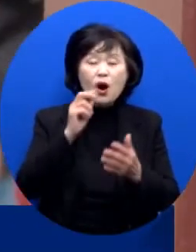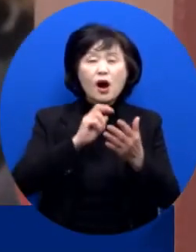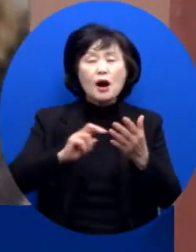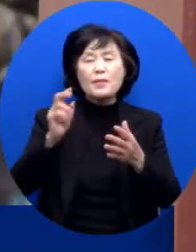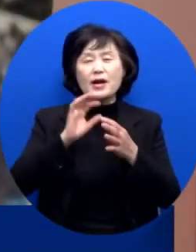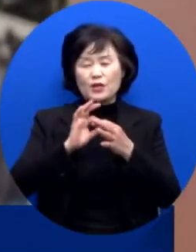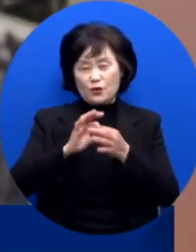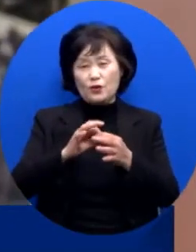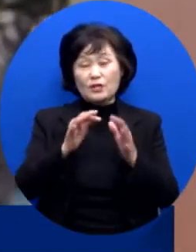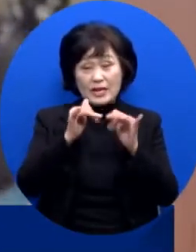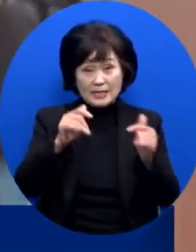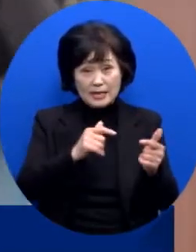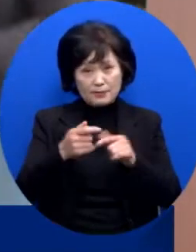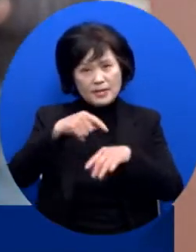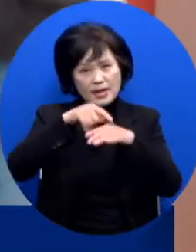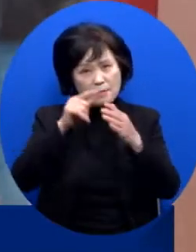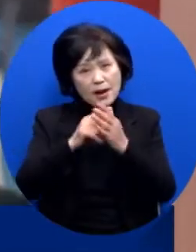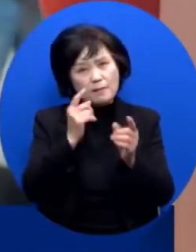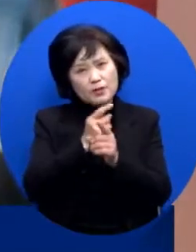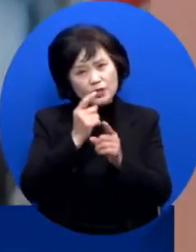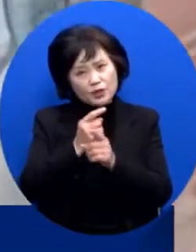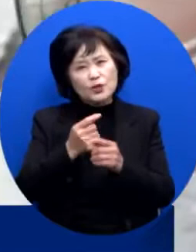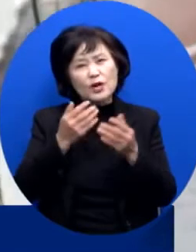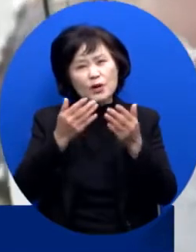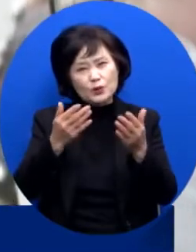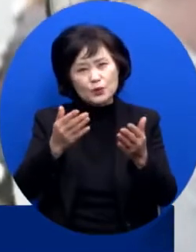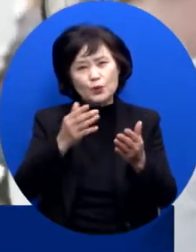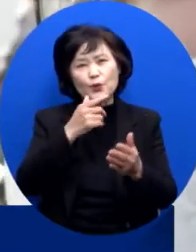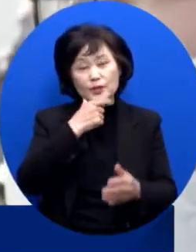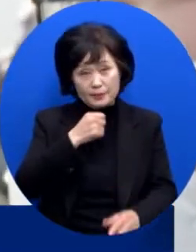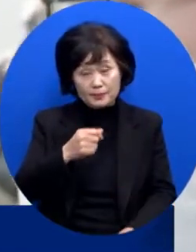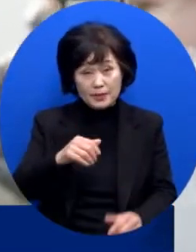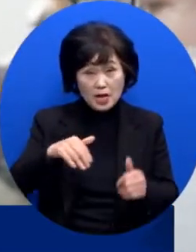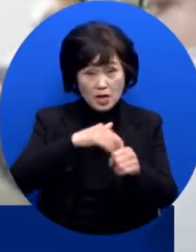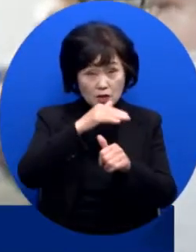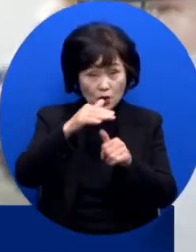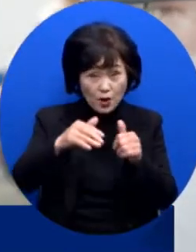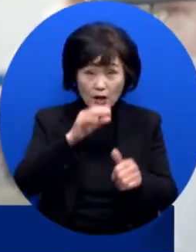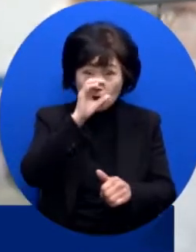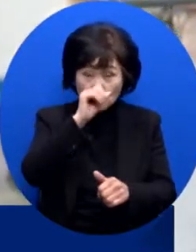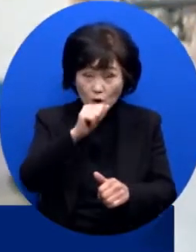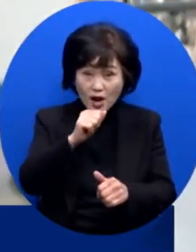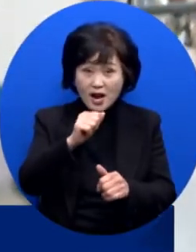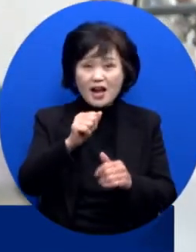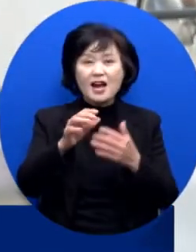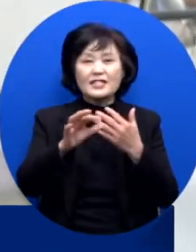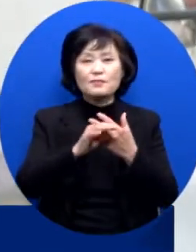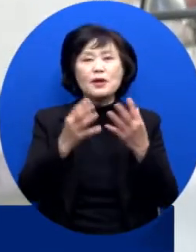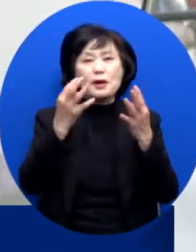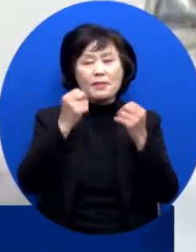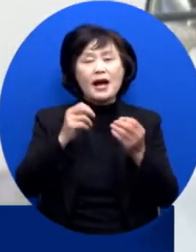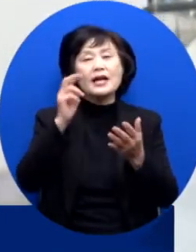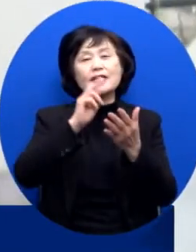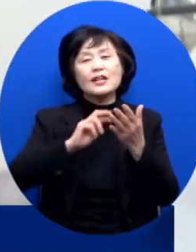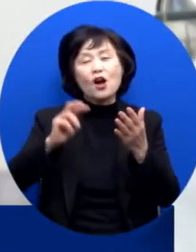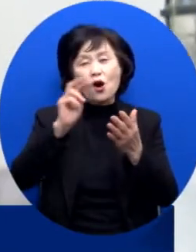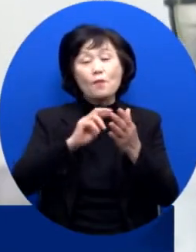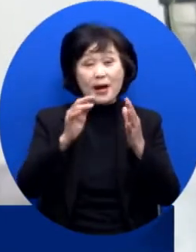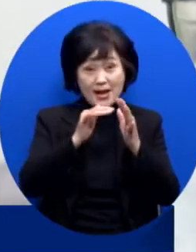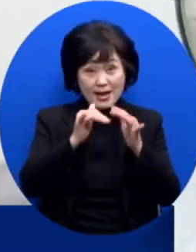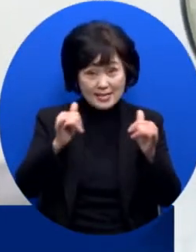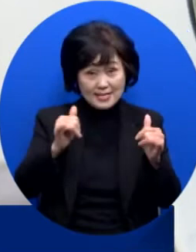사람들의 마음을 치유하고 힐링을 할 수 있기 때문입니다. 상황이 나아지면은 되도록이면은 많은 음악인들,